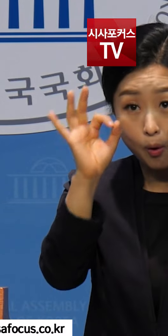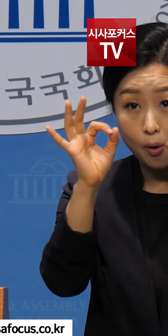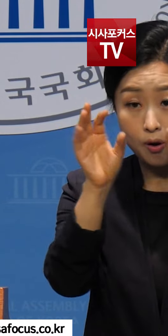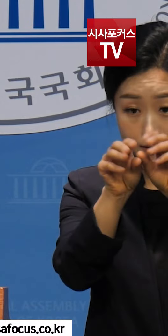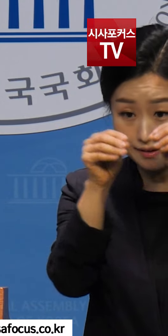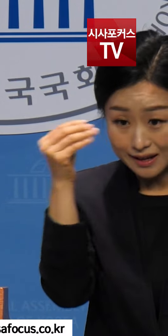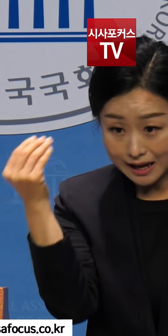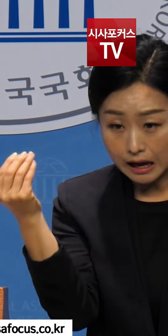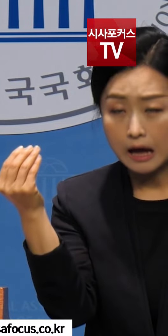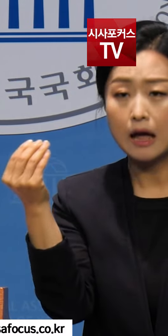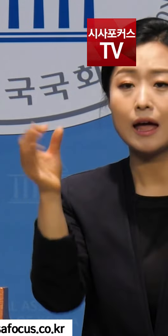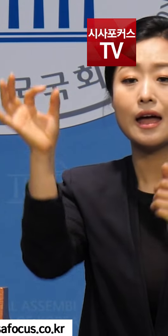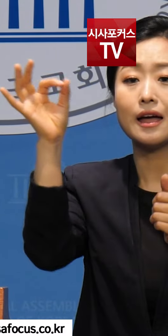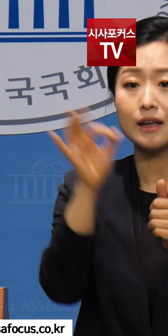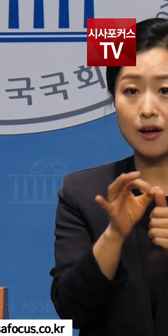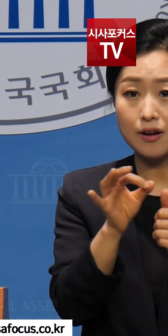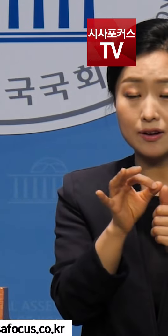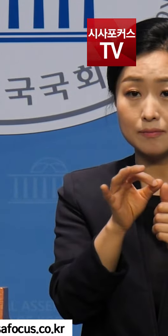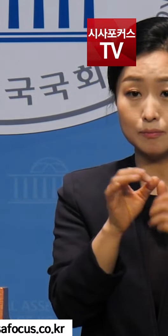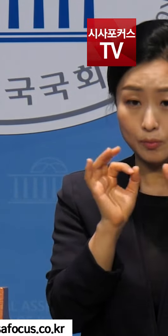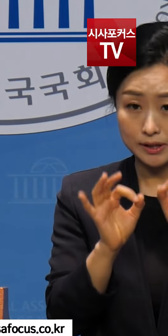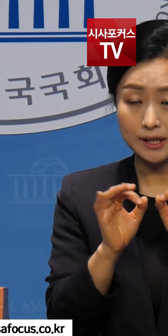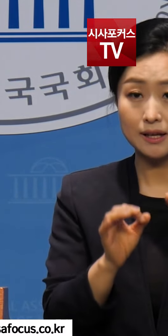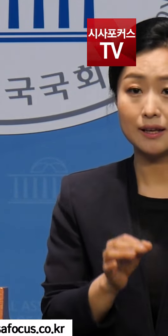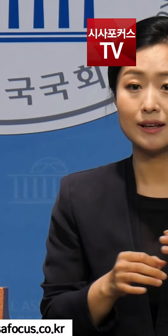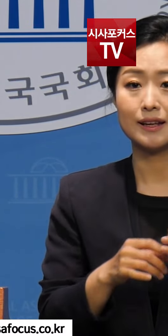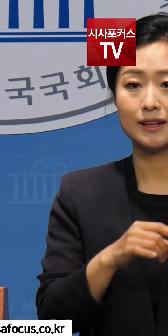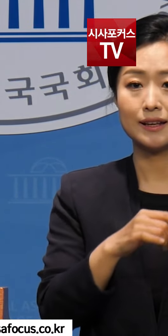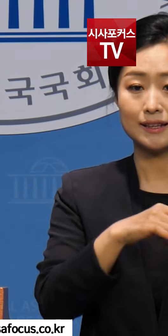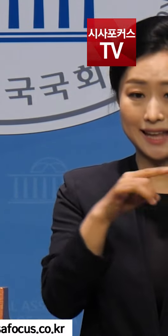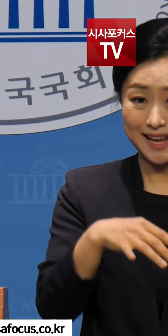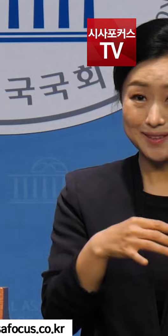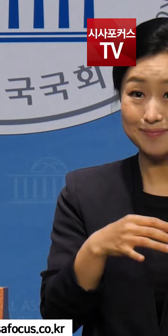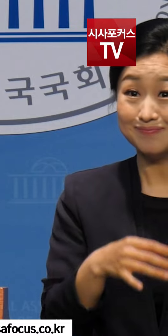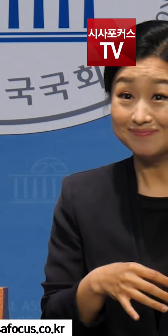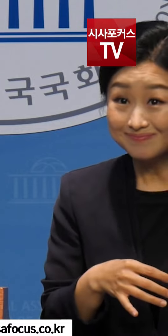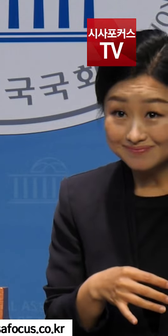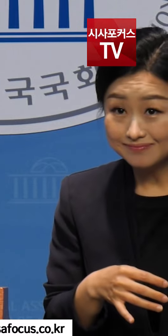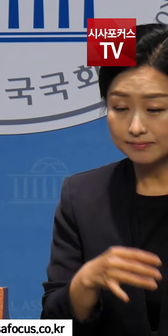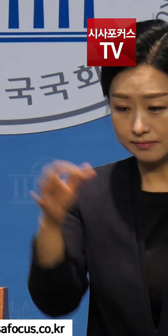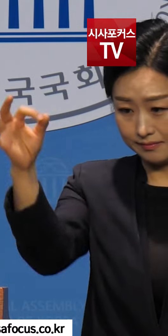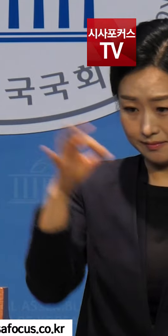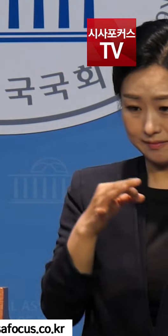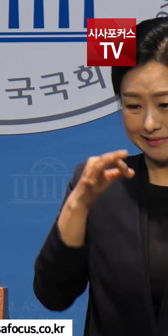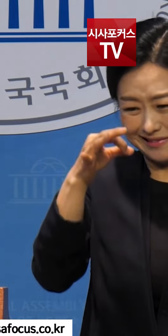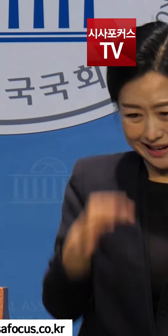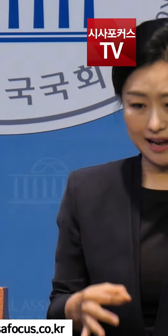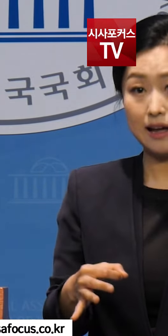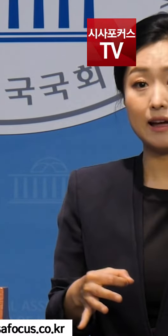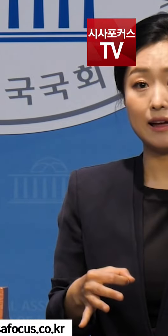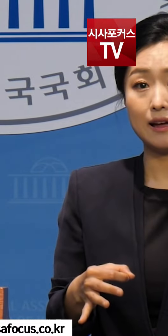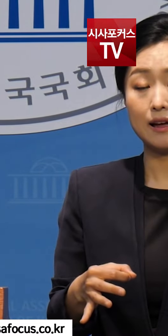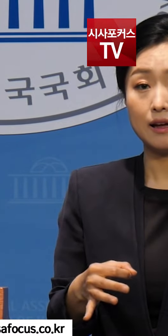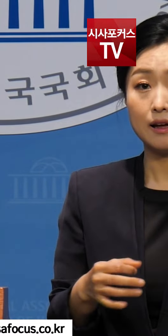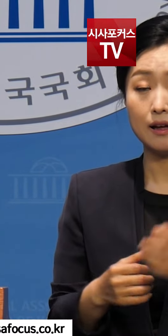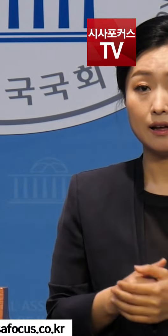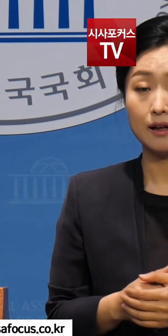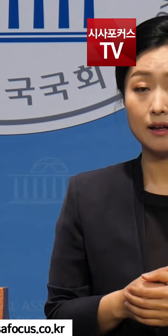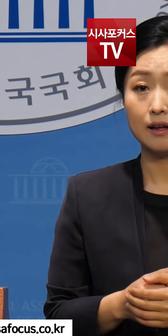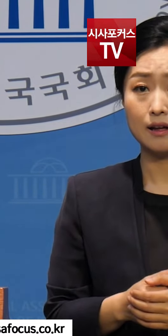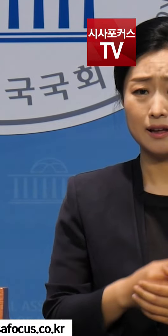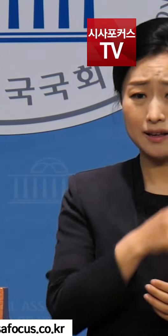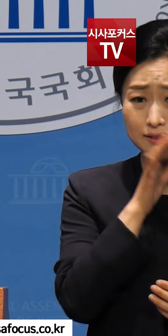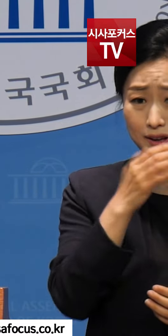명확한 것은 연금보험료는 올리고 연금 수급액은 깎겠다는 것입니다 세대 한 형평을